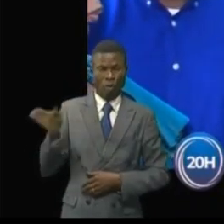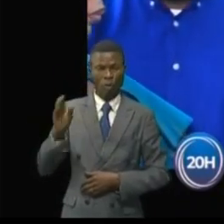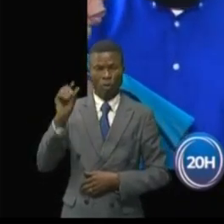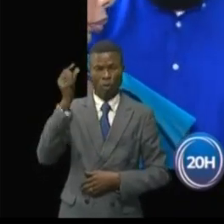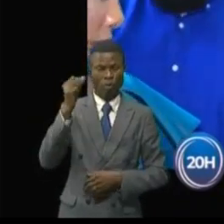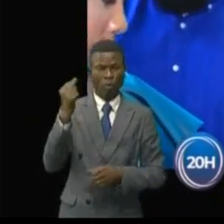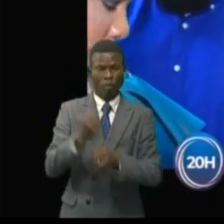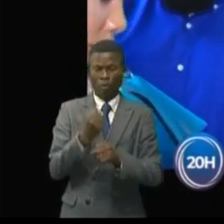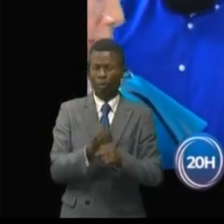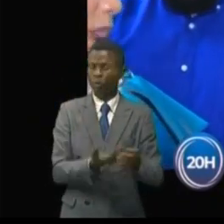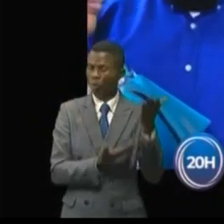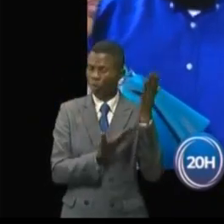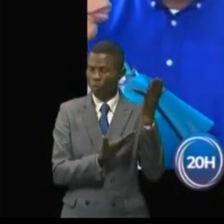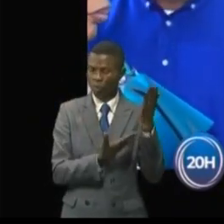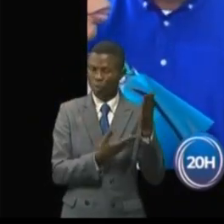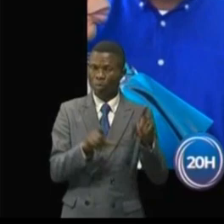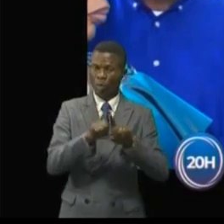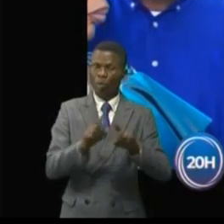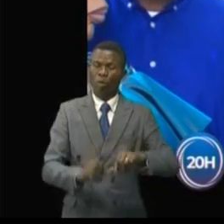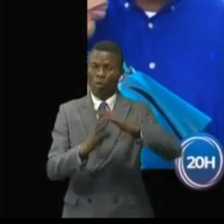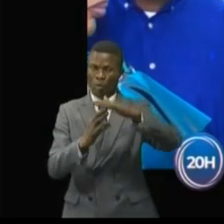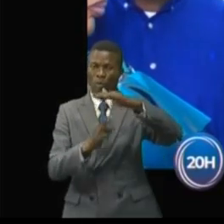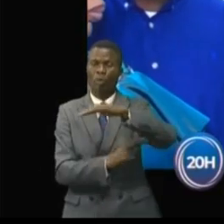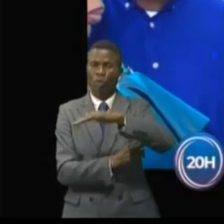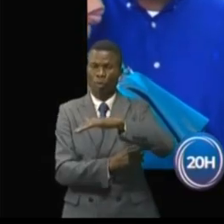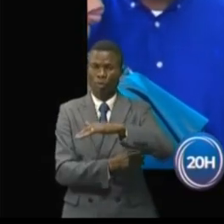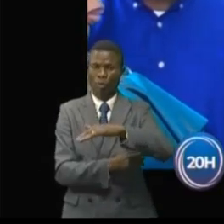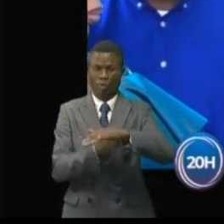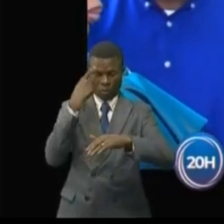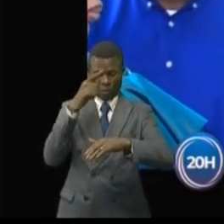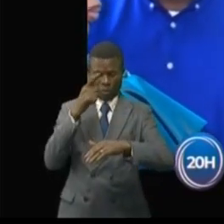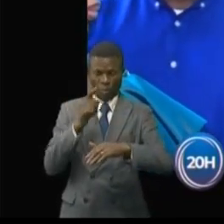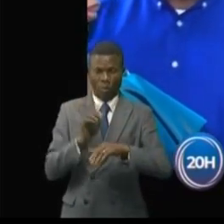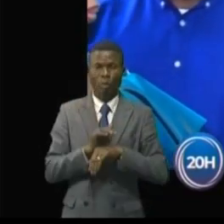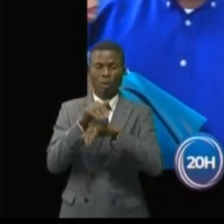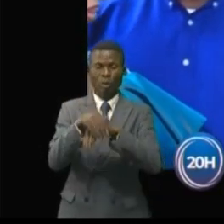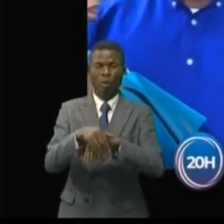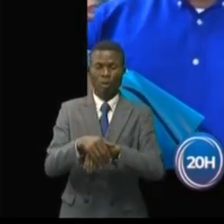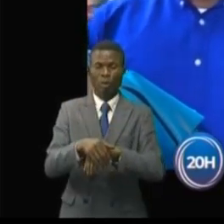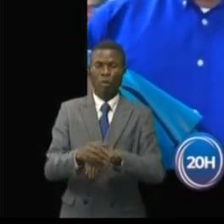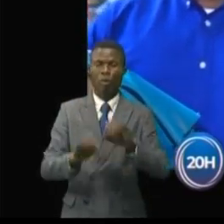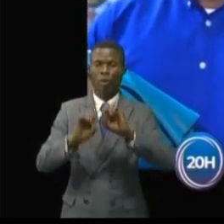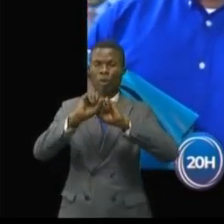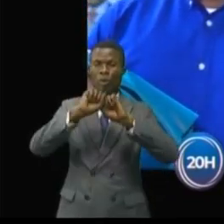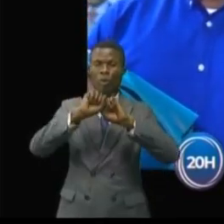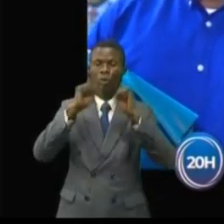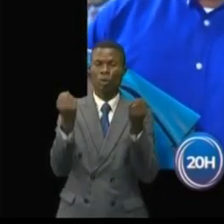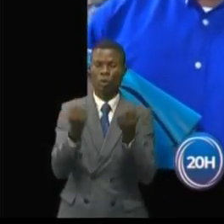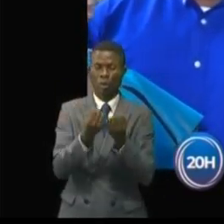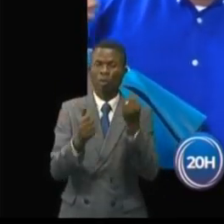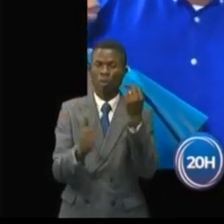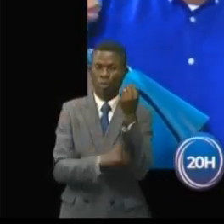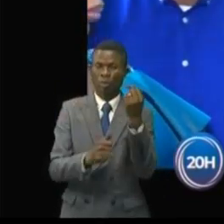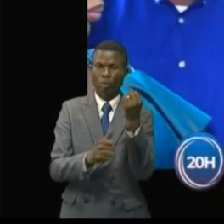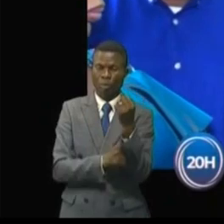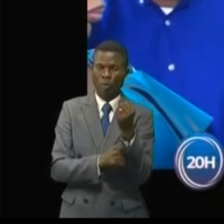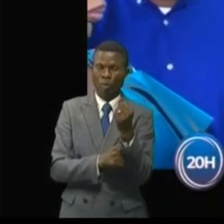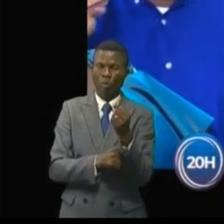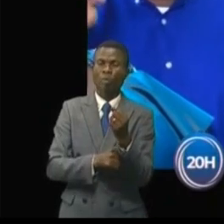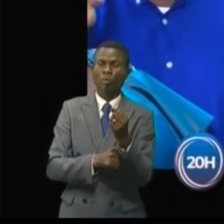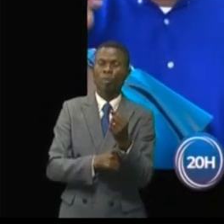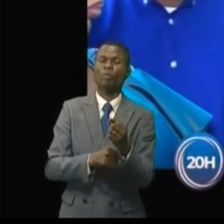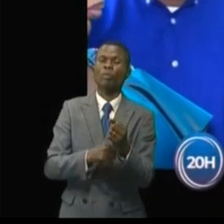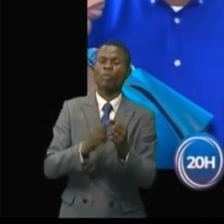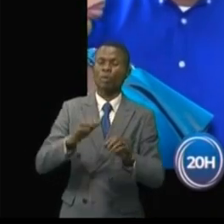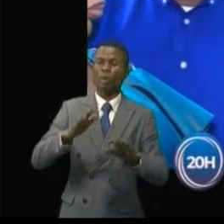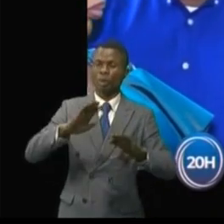jouons un rôle de charnière. Nous sommes là en train de faire la facilitation pour que les gens puissent répondre aux